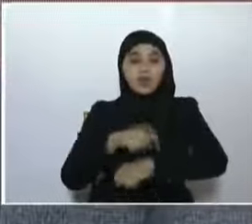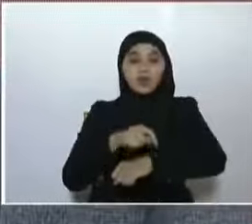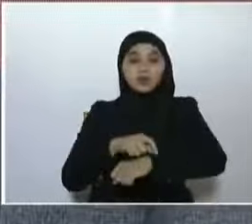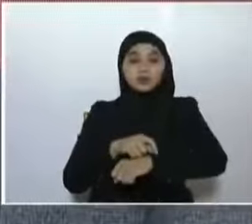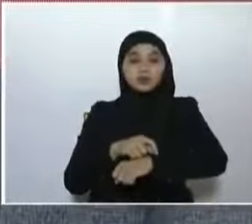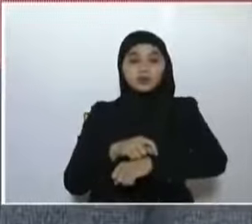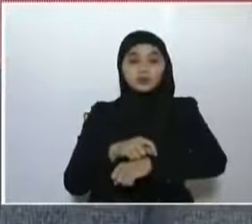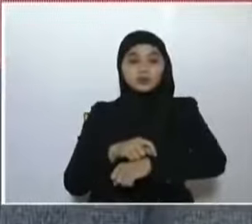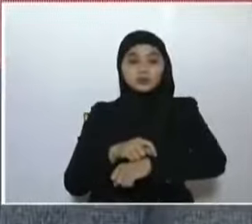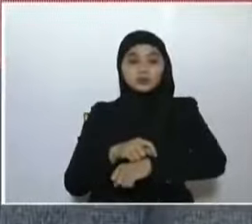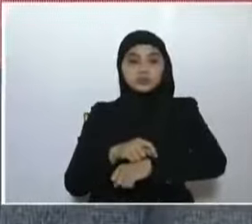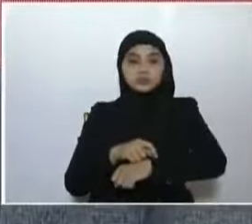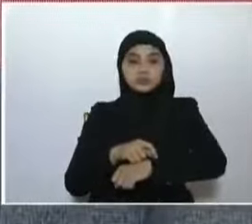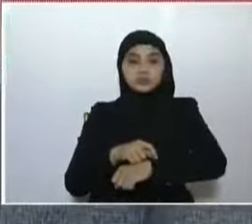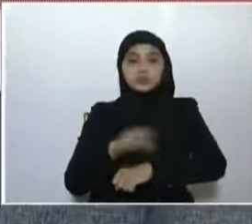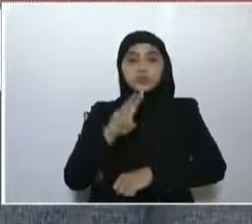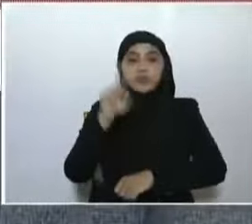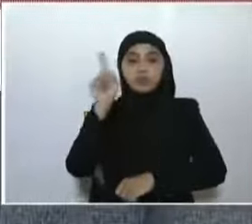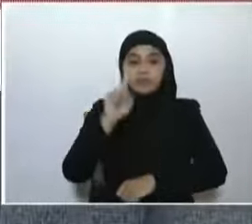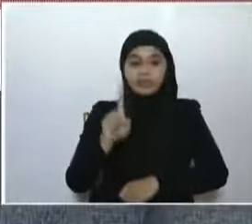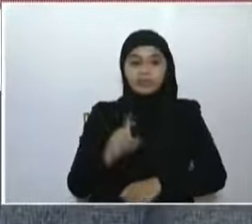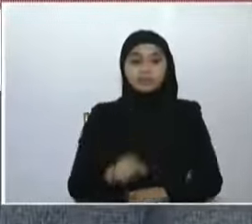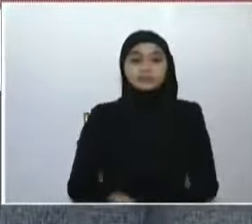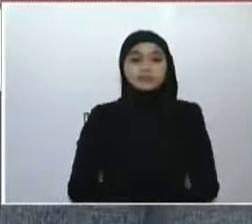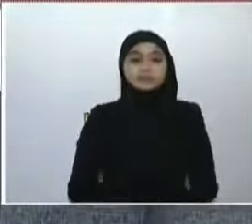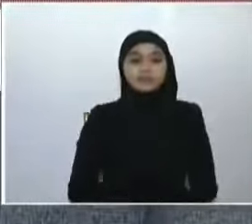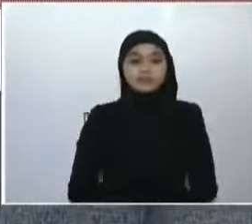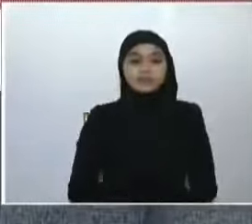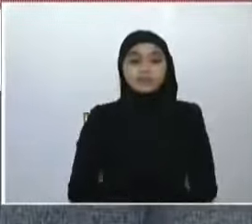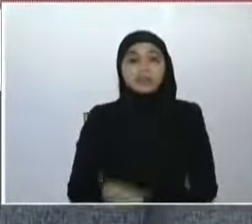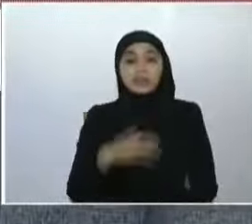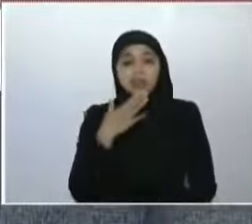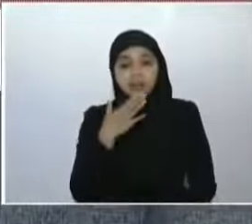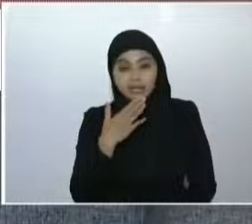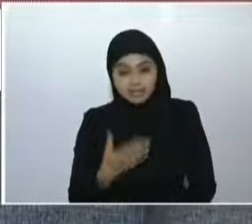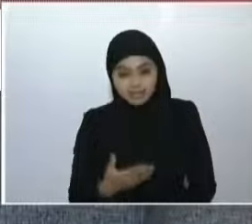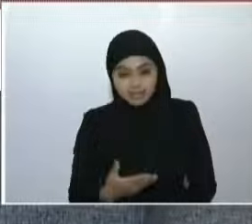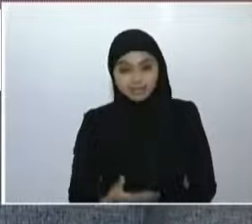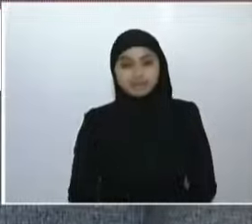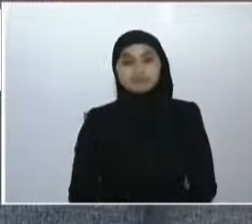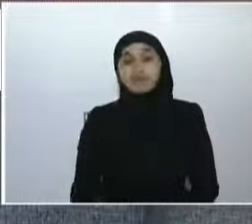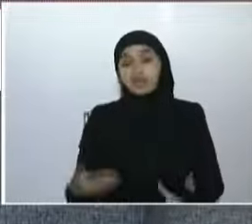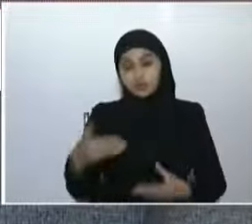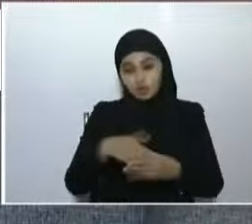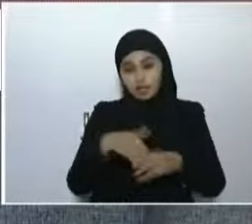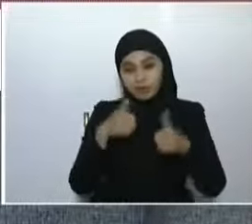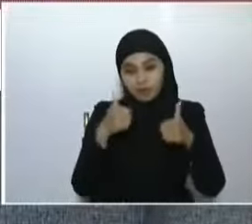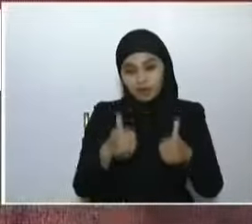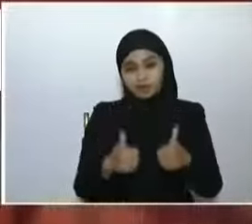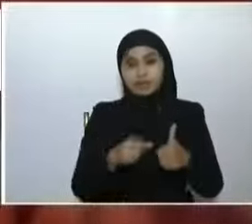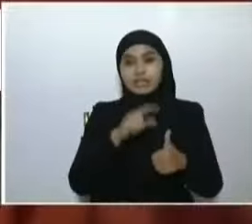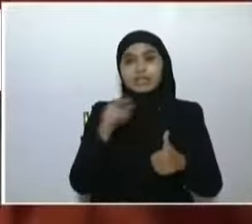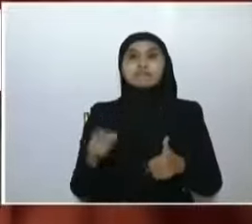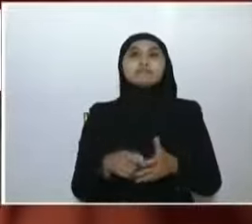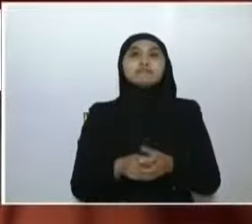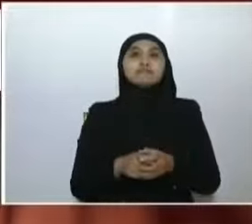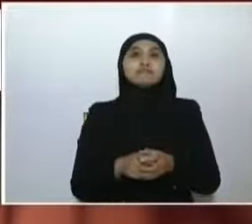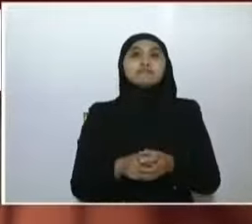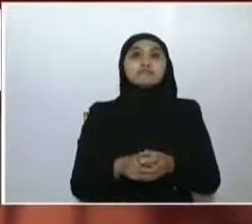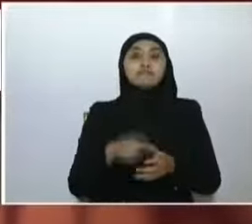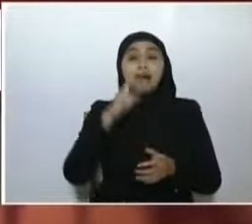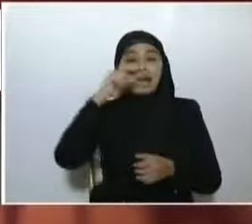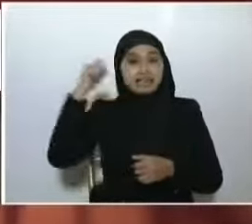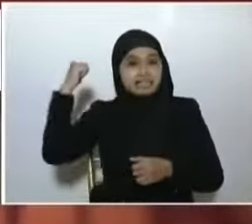waktu anda waktu anda 2 menit sejak anda berbicara Baik terima kasih mungkin masukan yang bagus juga dari Pak Andika dan Mas